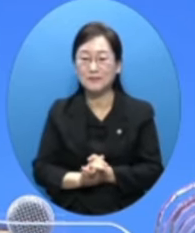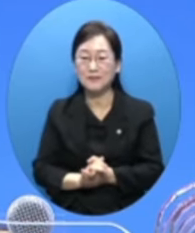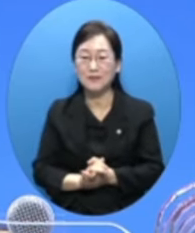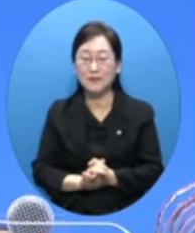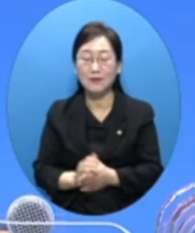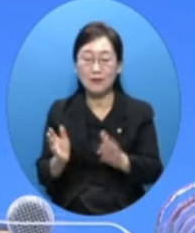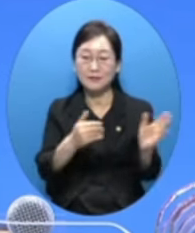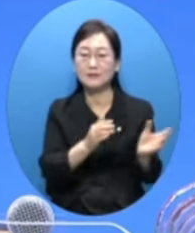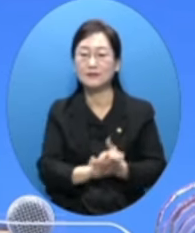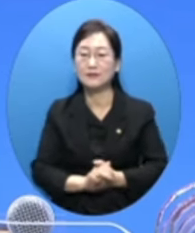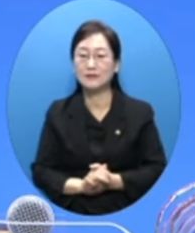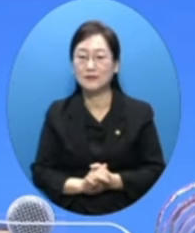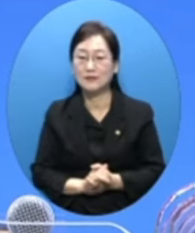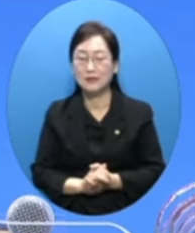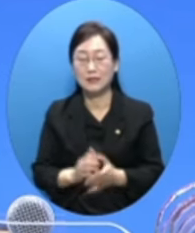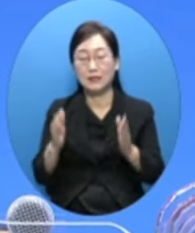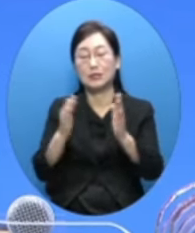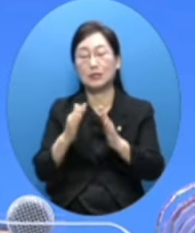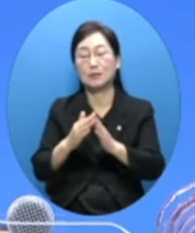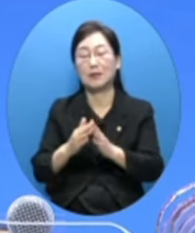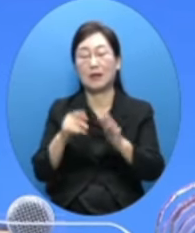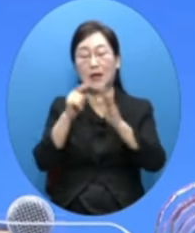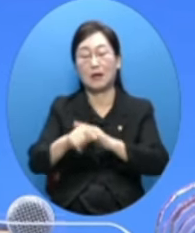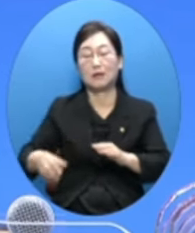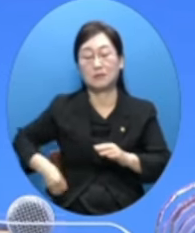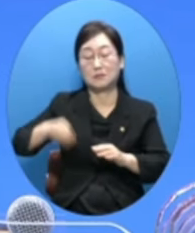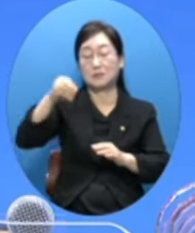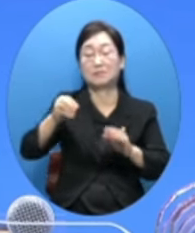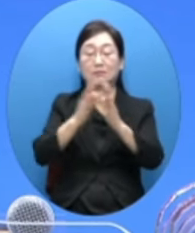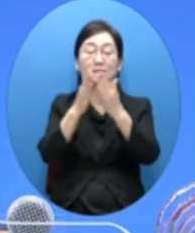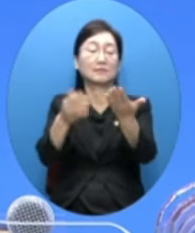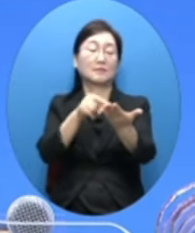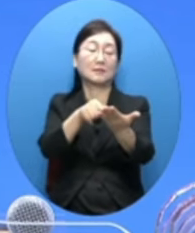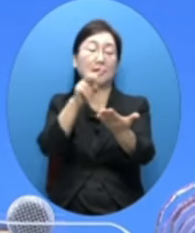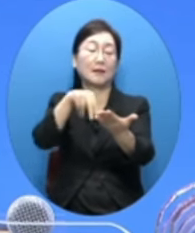근데 집에 가서 그 펴보니까